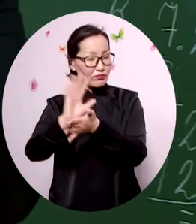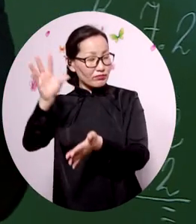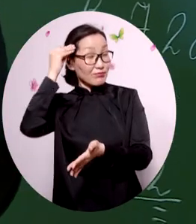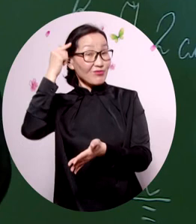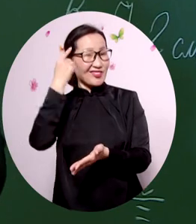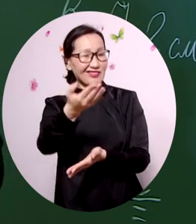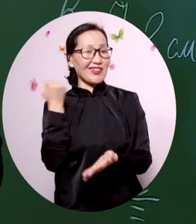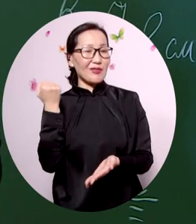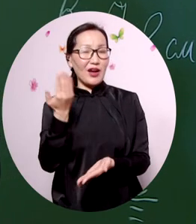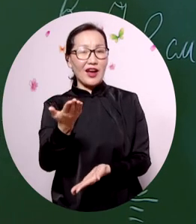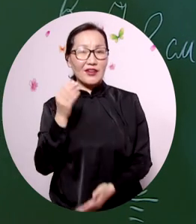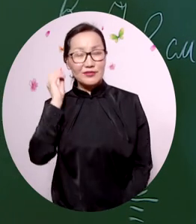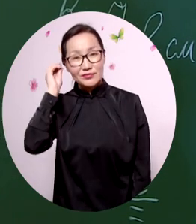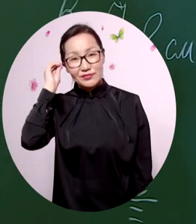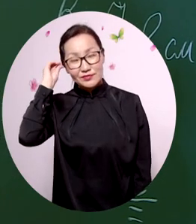да.